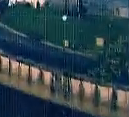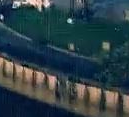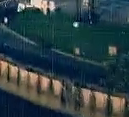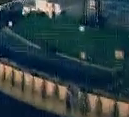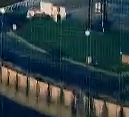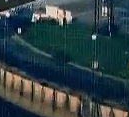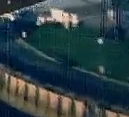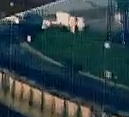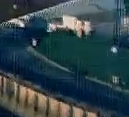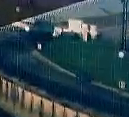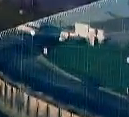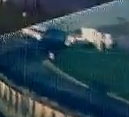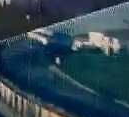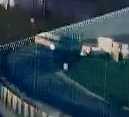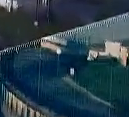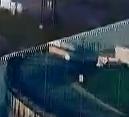hai hai